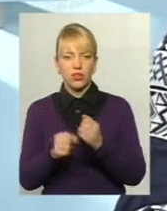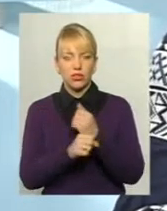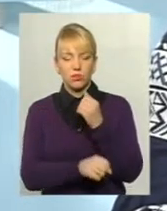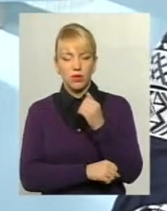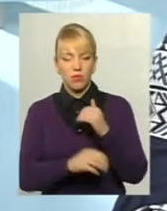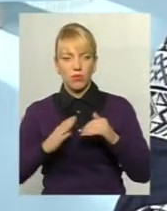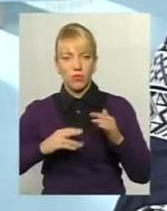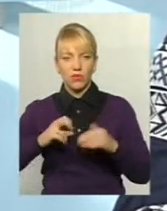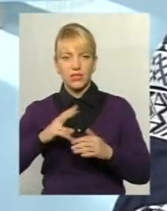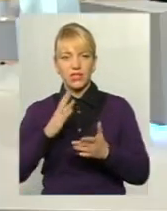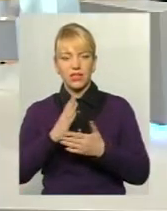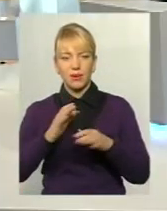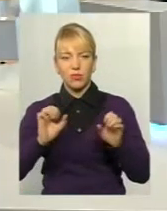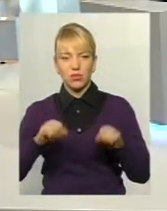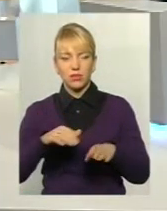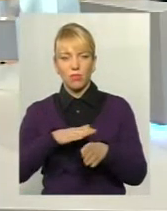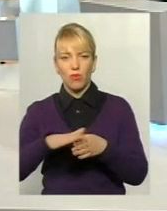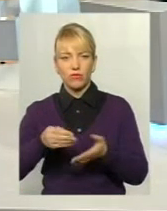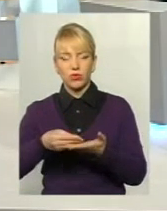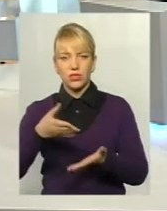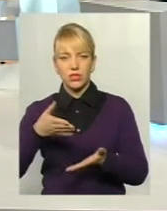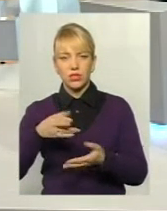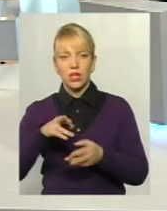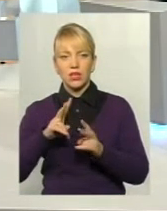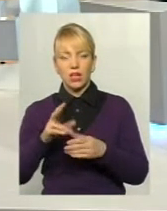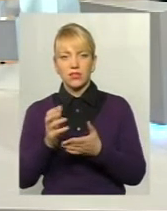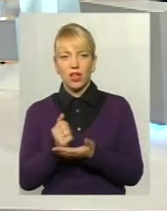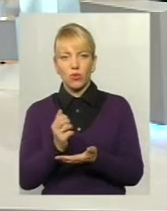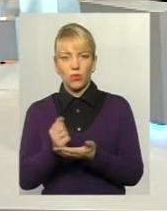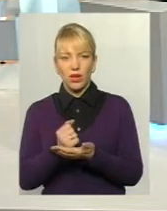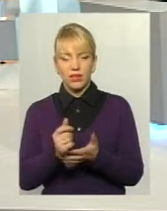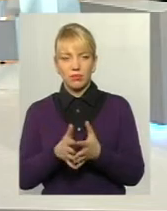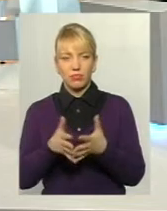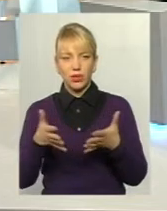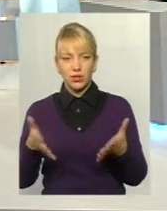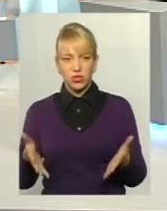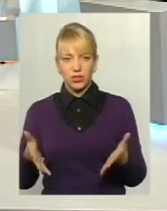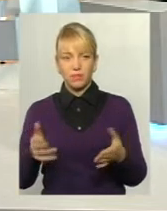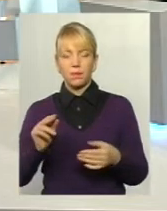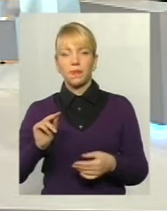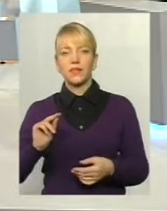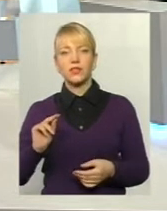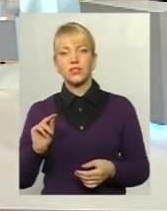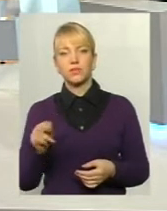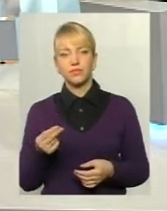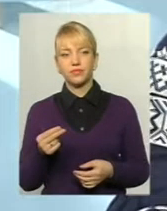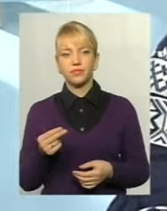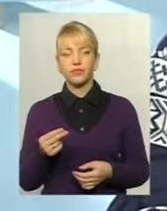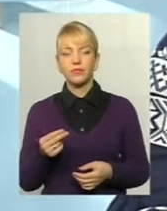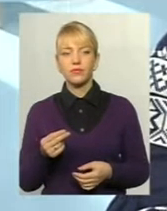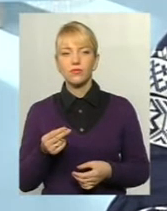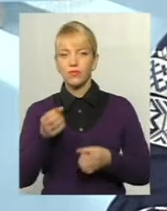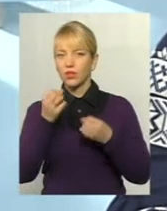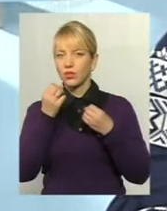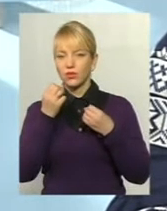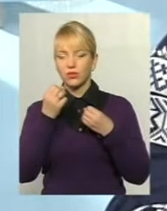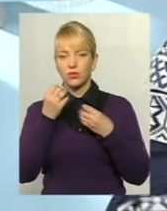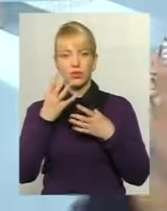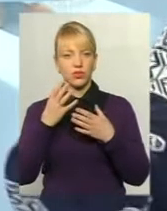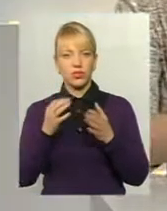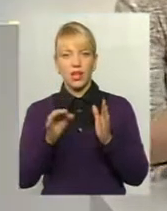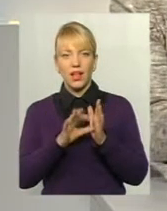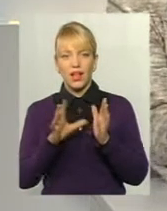є можливість повноцінна, як заробляти значно більше, ніж хороший